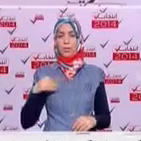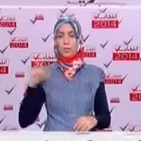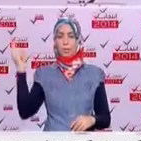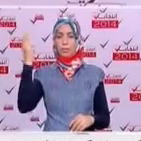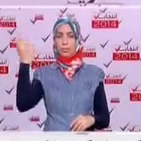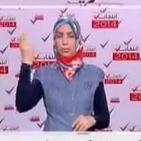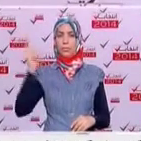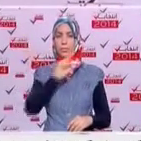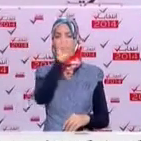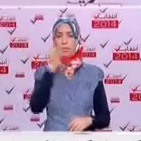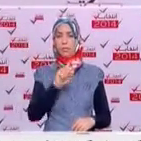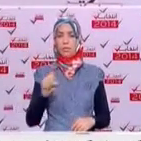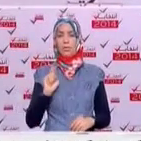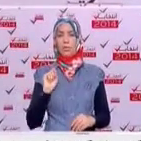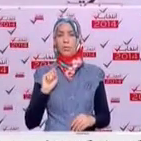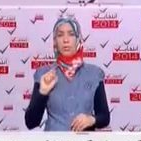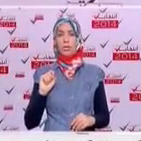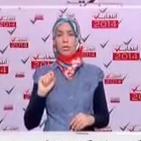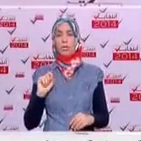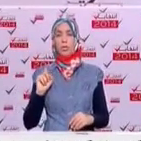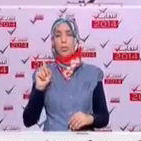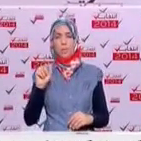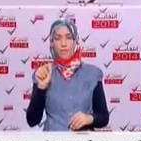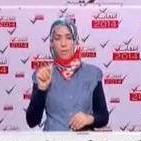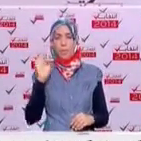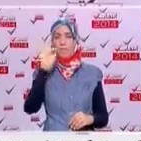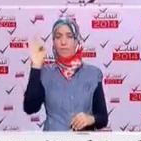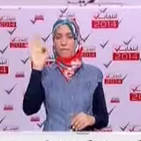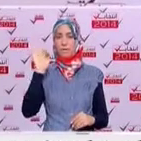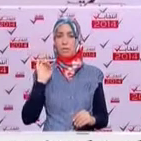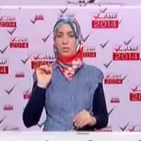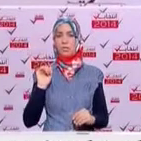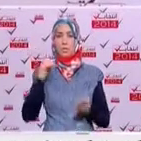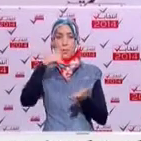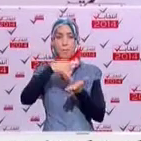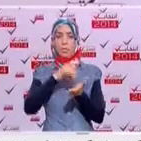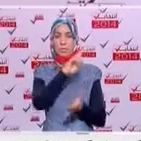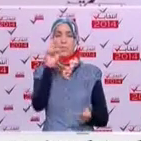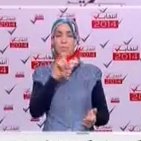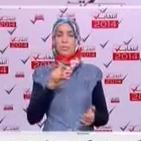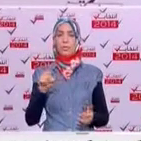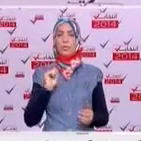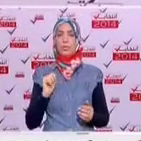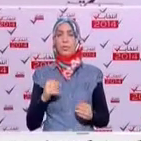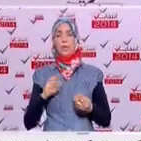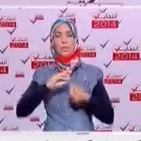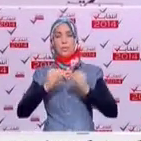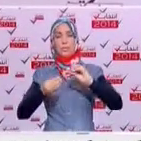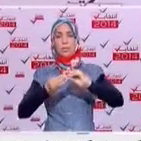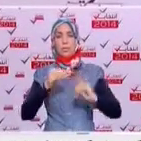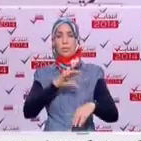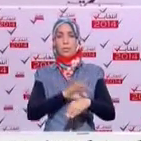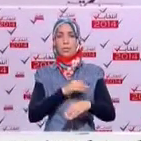زغوان ومستشفى محلي في ومستشفى جهوي في الفحص اللي يحل مشاكل الصحة في الجهة.